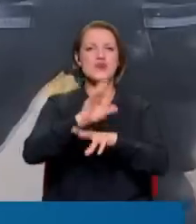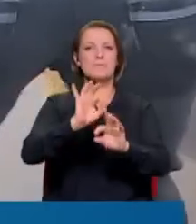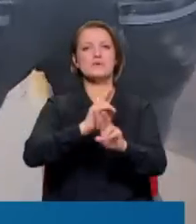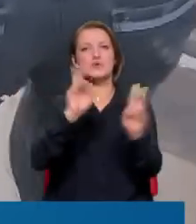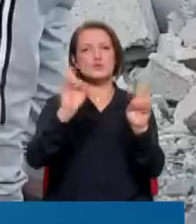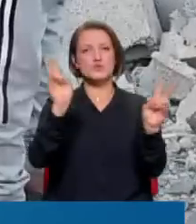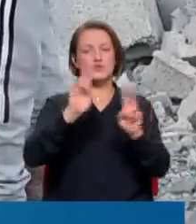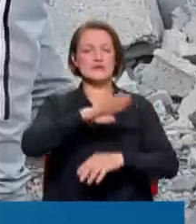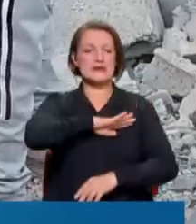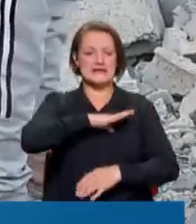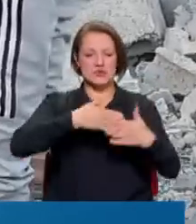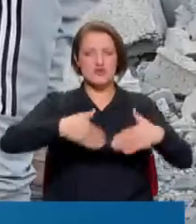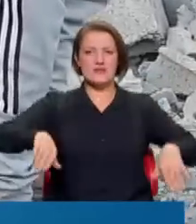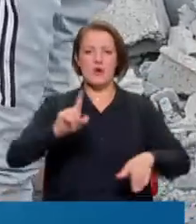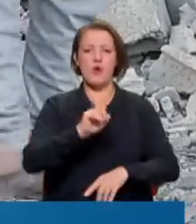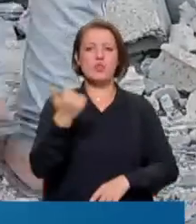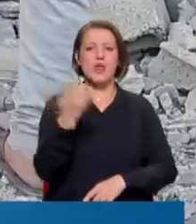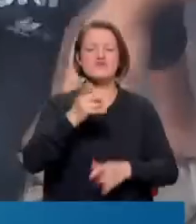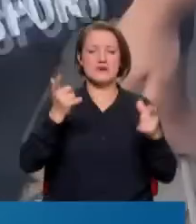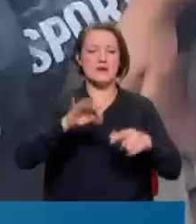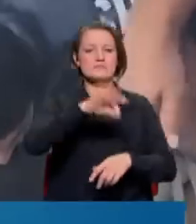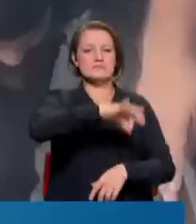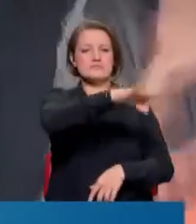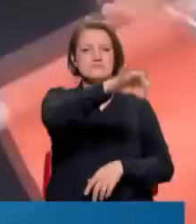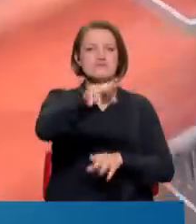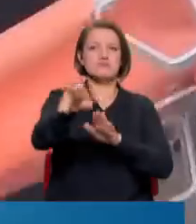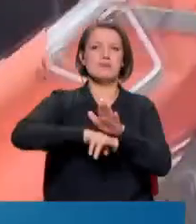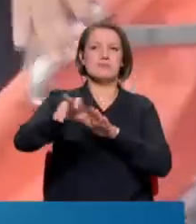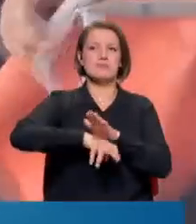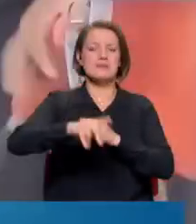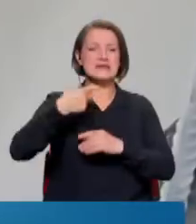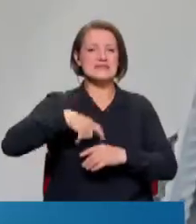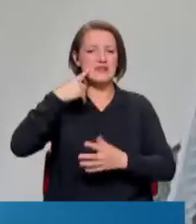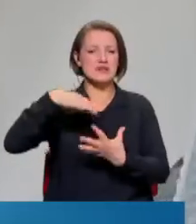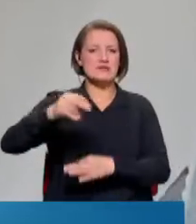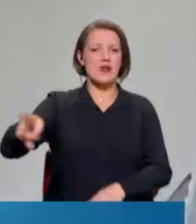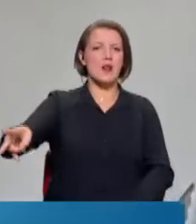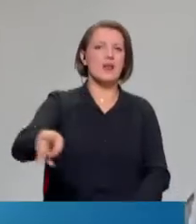gündüz Gazze şeridinde onlarca noktayı bombaladı sivillere ölüm